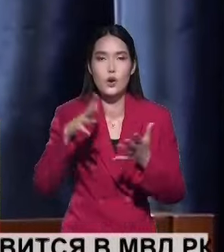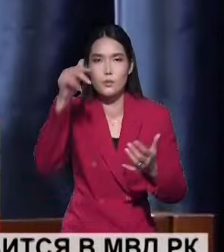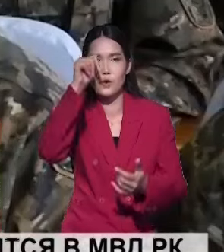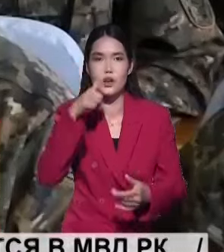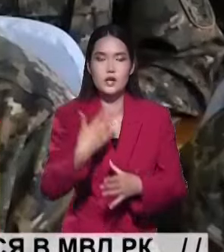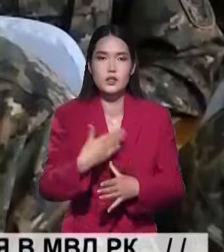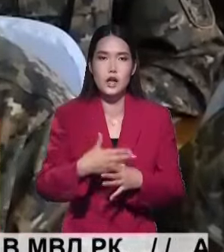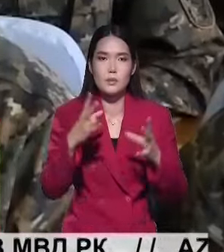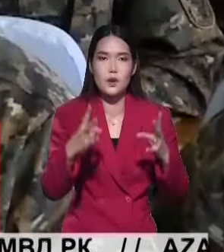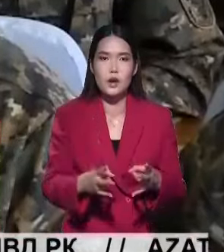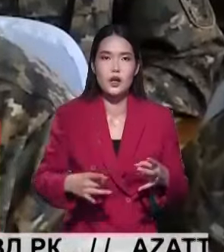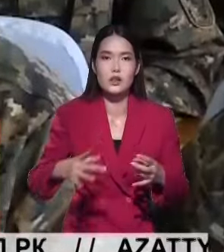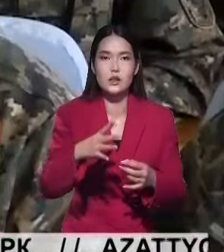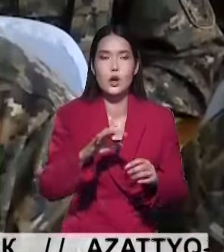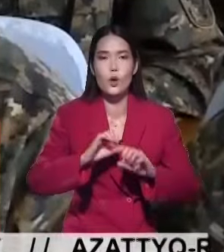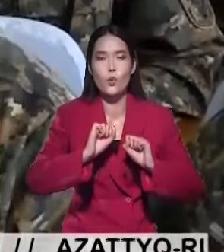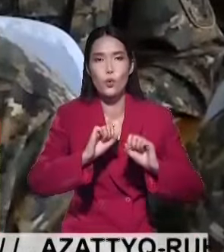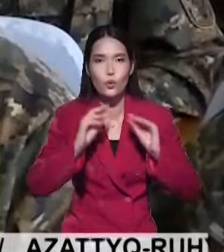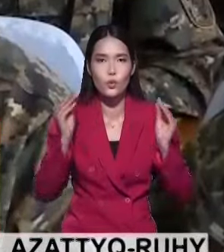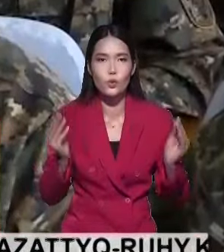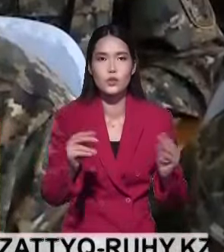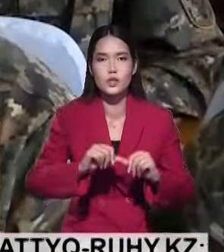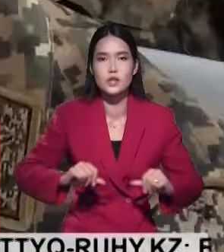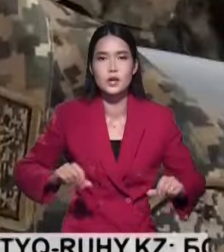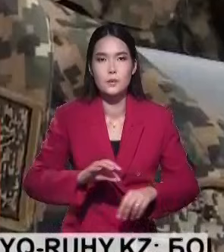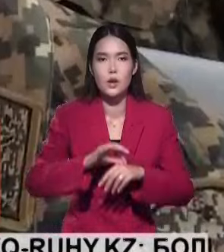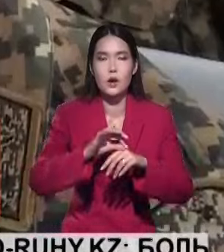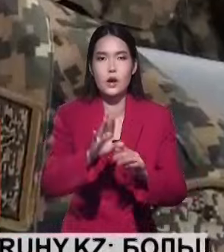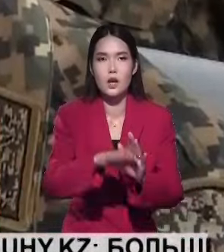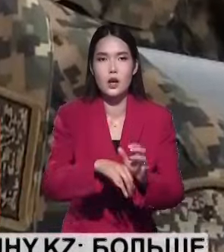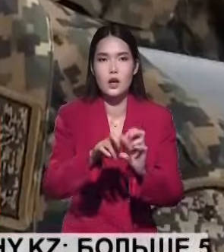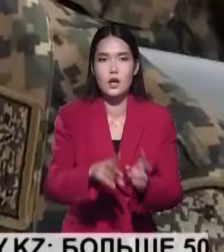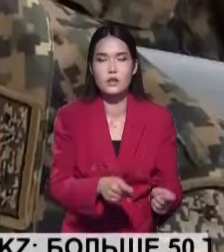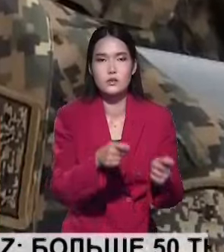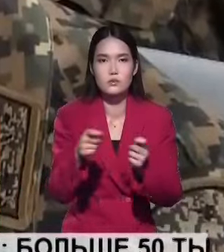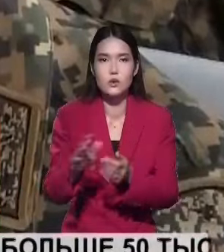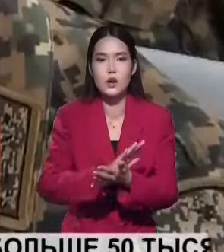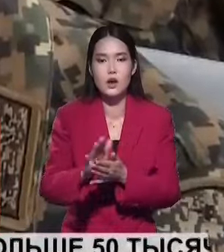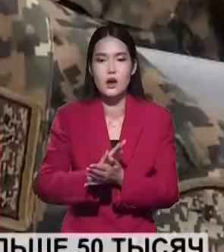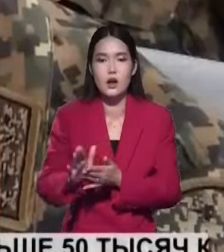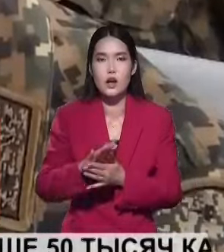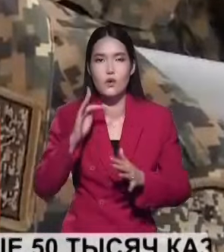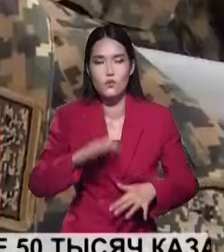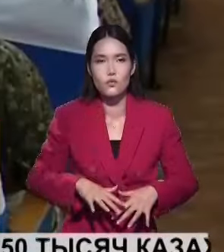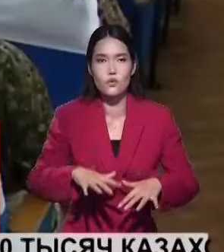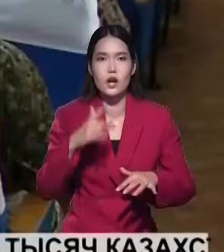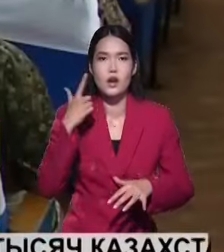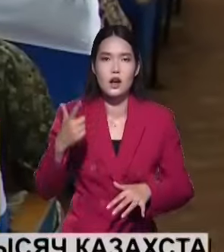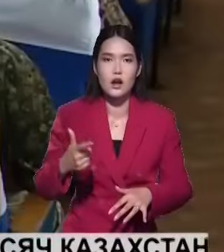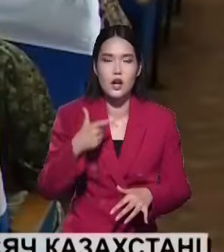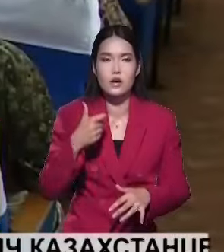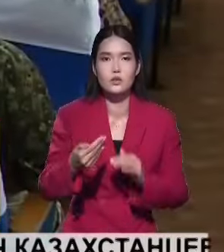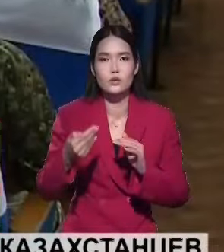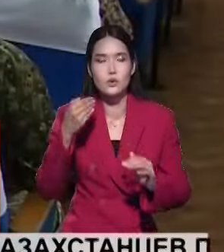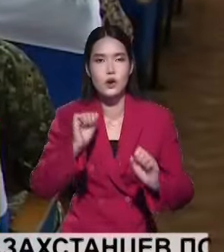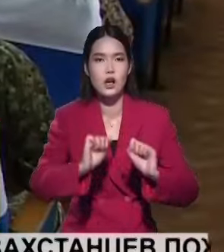жителям пострадавших районов. Укрепляли береговые линии, сопровождали при эвакуации, расчищали завалы. Гвардейцы предотвратили новые